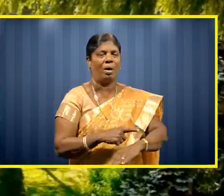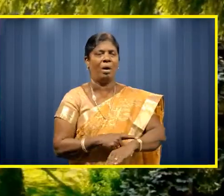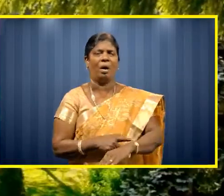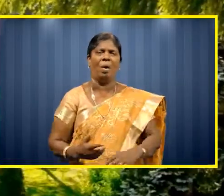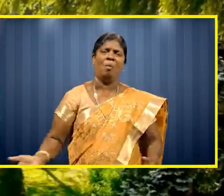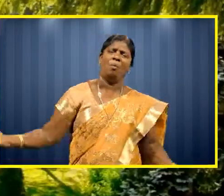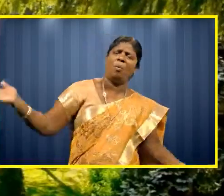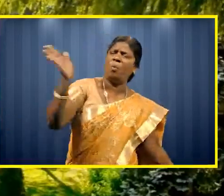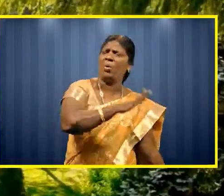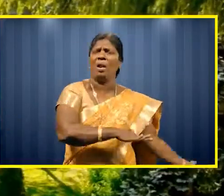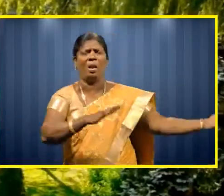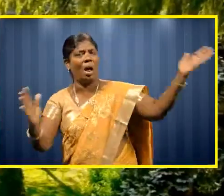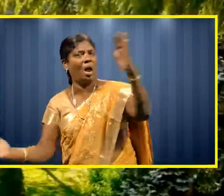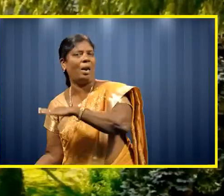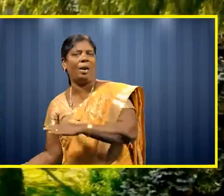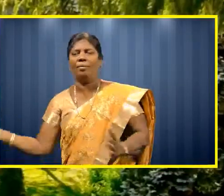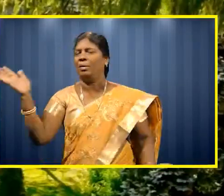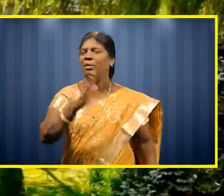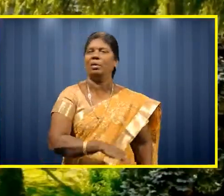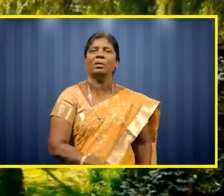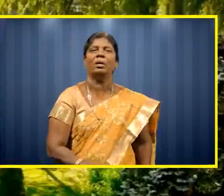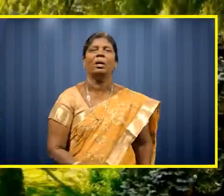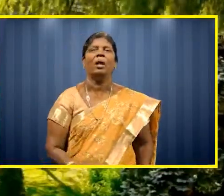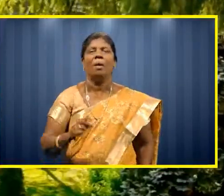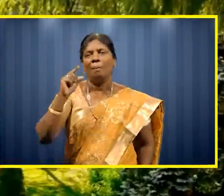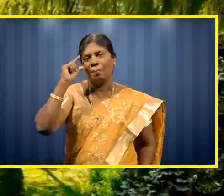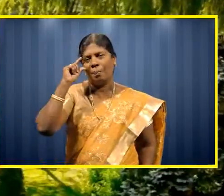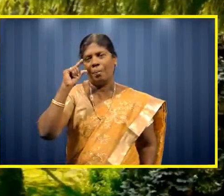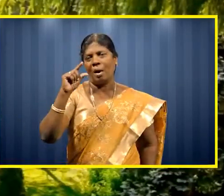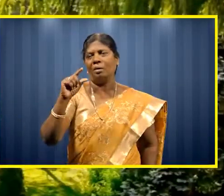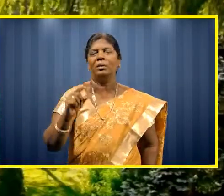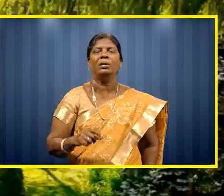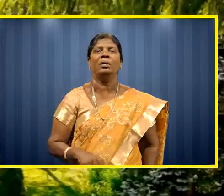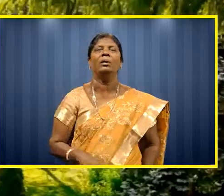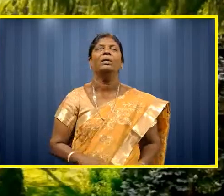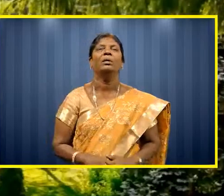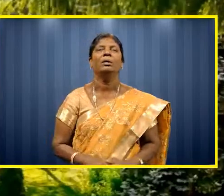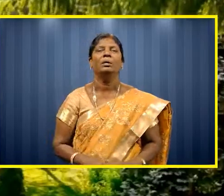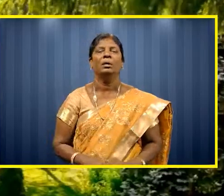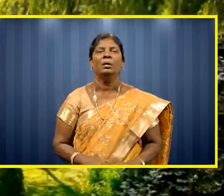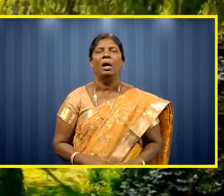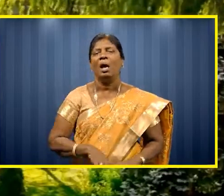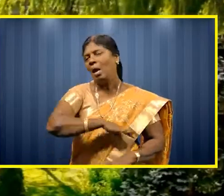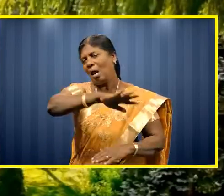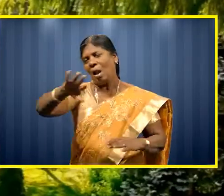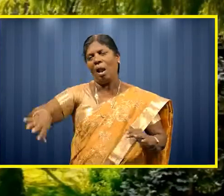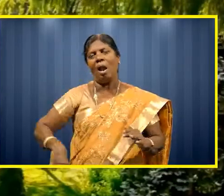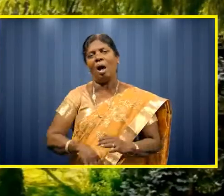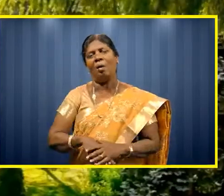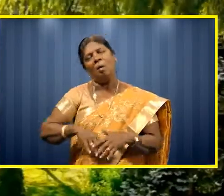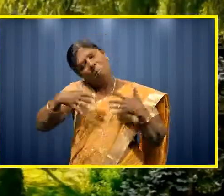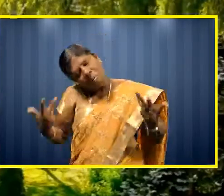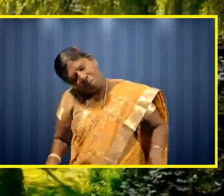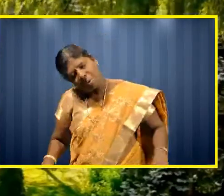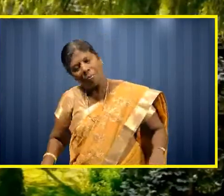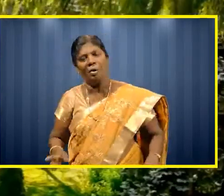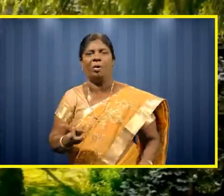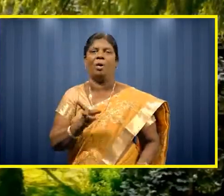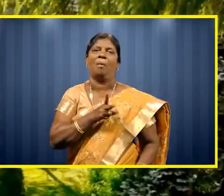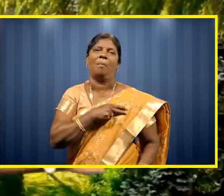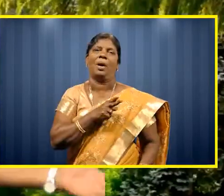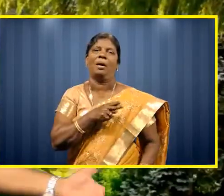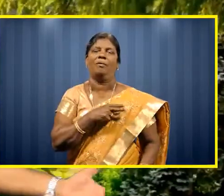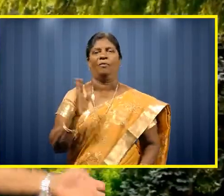போனபோது பயங்கரமான புயல் காற்றையும் அலைகளையும் அவர்கள் சந்தித்து எல்லாரும்